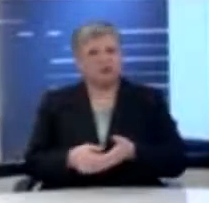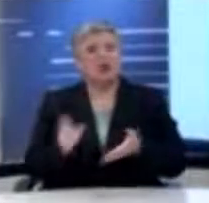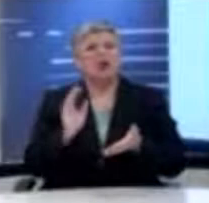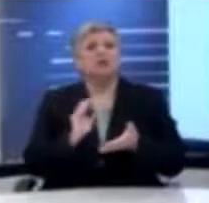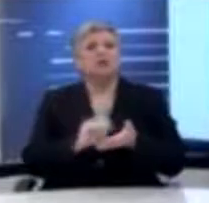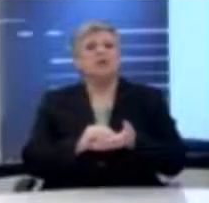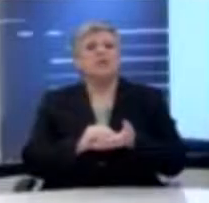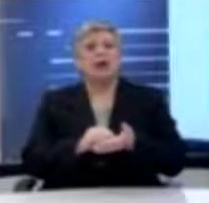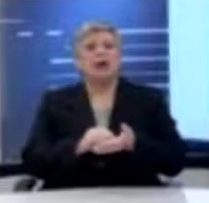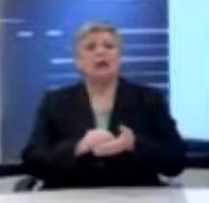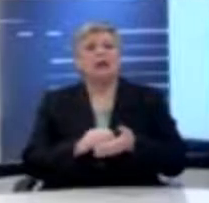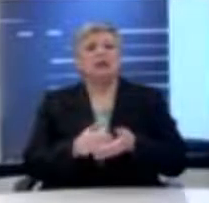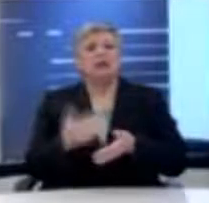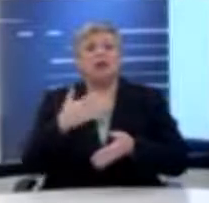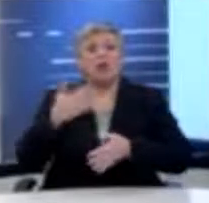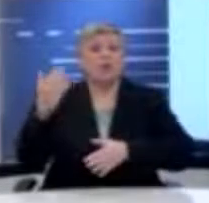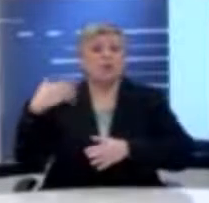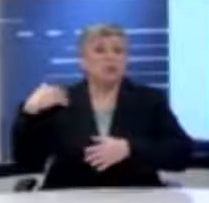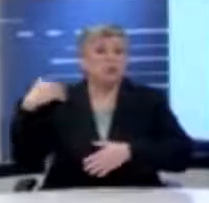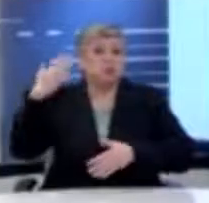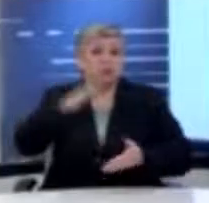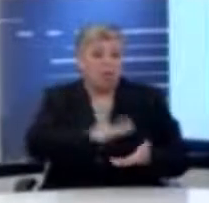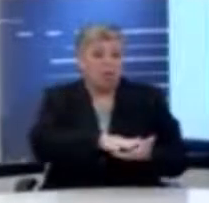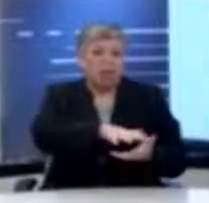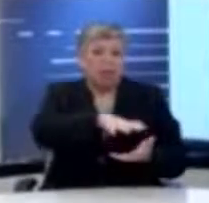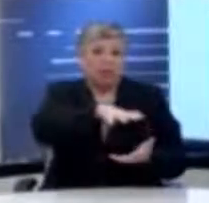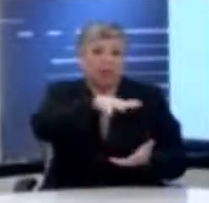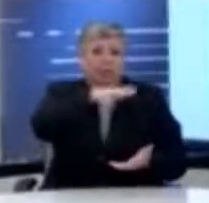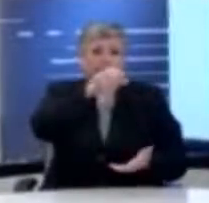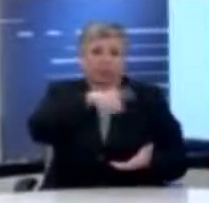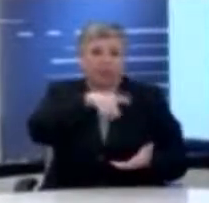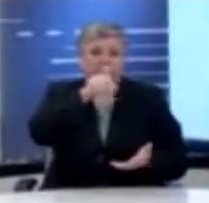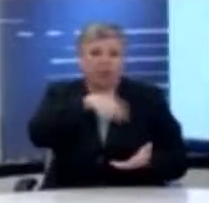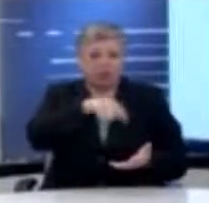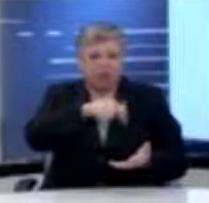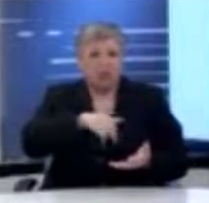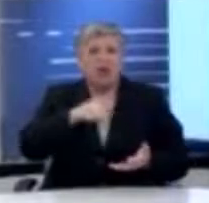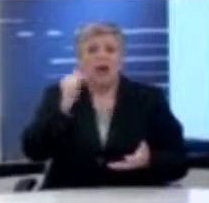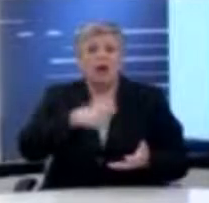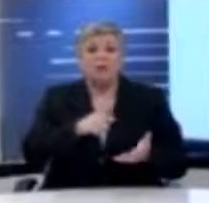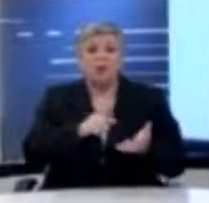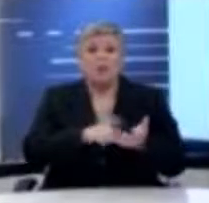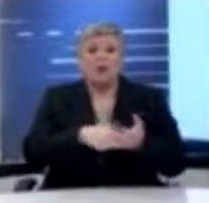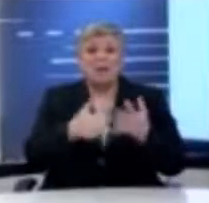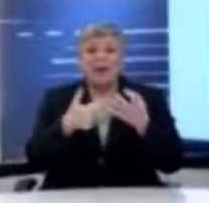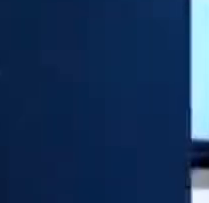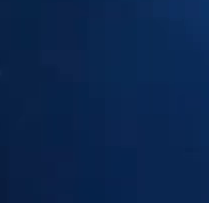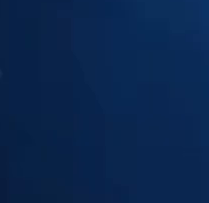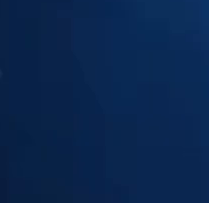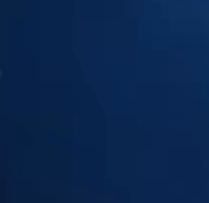ρυθμίζουμε με συνοπτικές διαδικασίες παλιές υποθέσεις, ώστε να μειωθεί κατά 60% ο αριθμός των